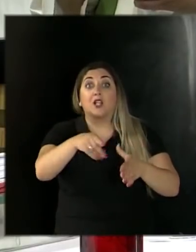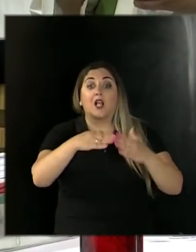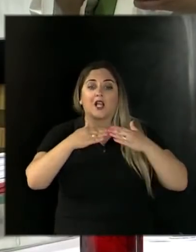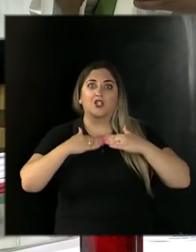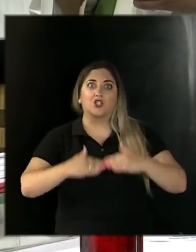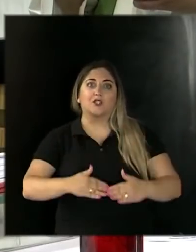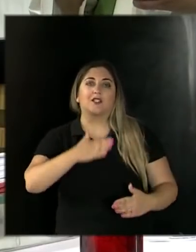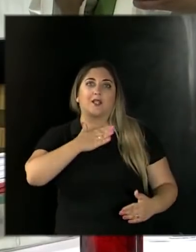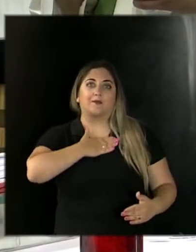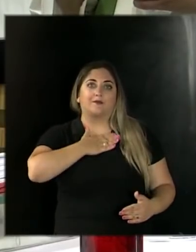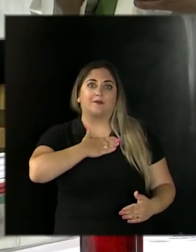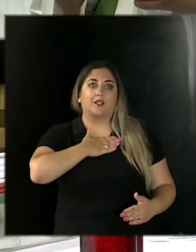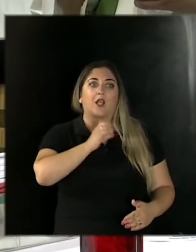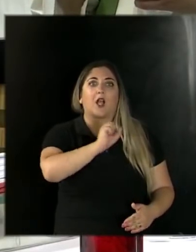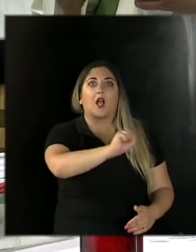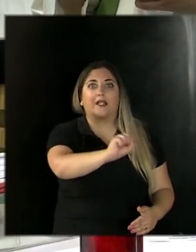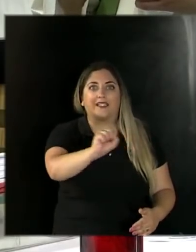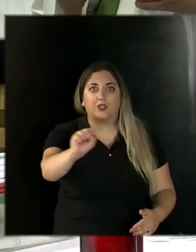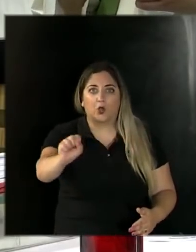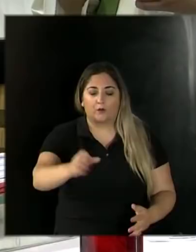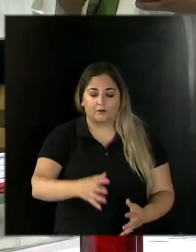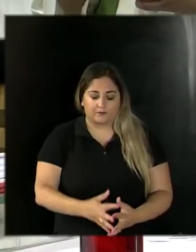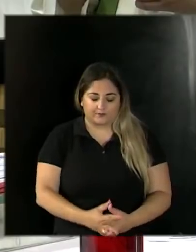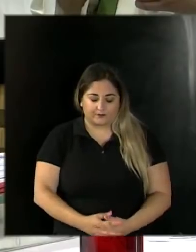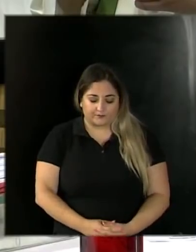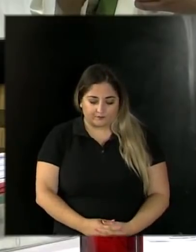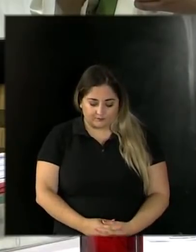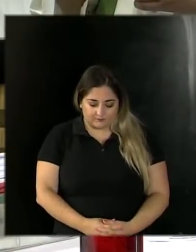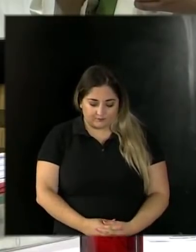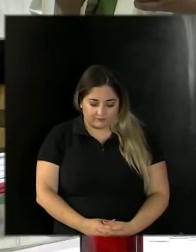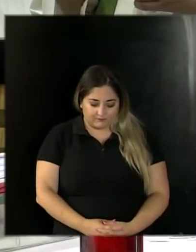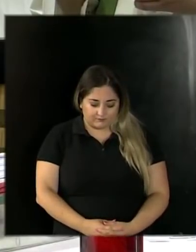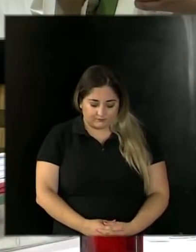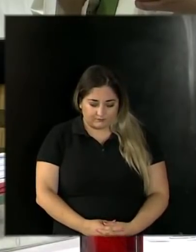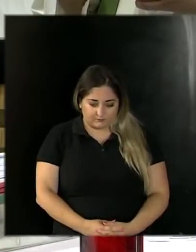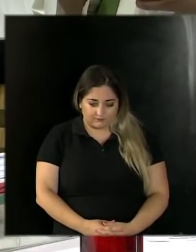dan huwa ġismi li jingħata għalikom.